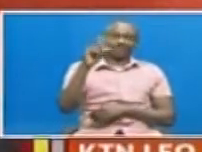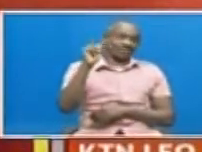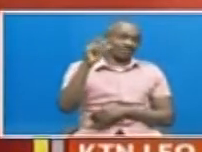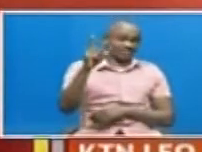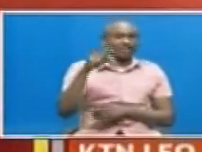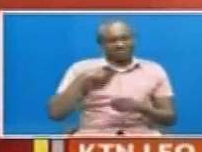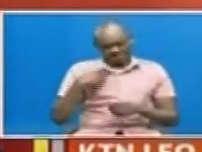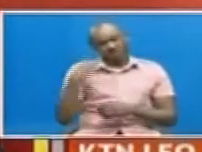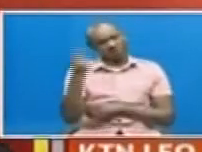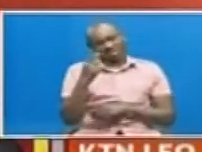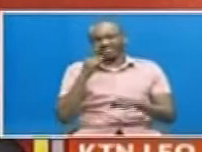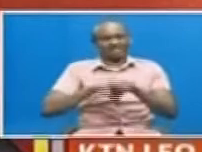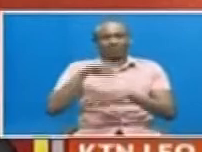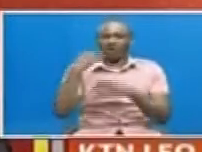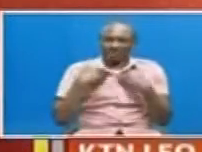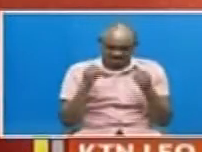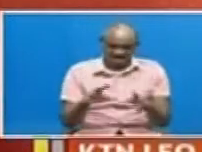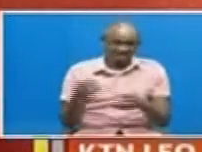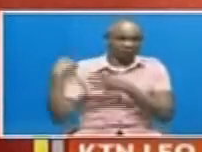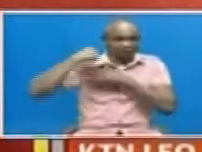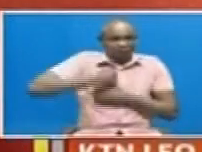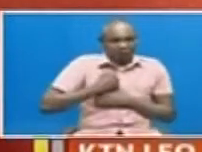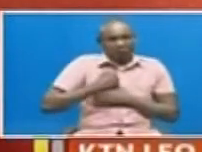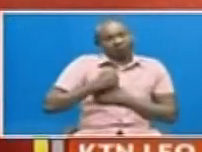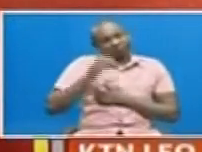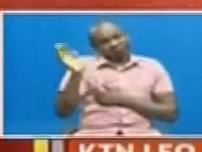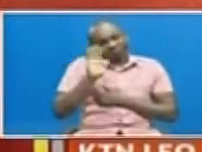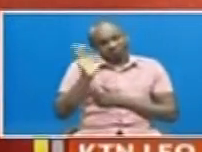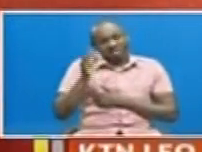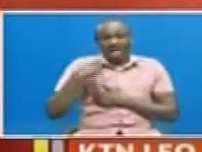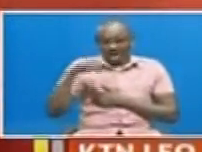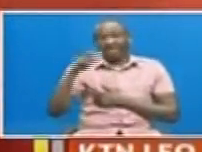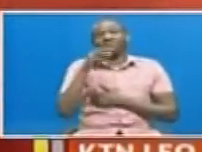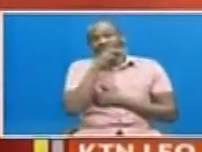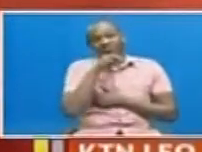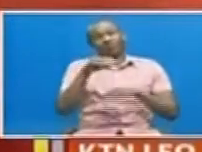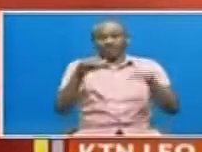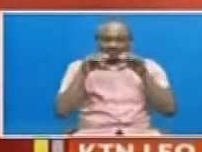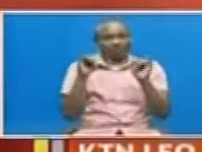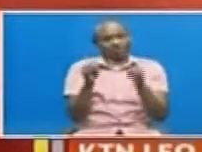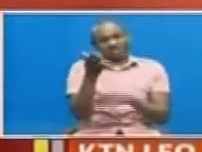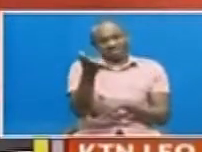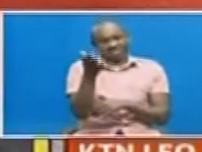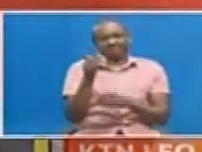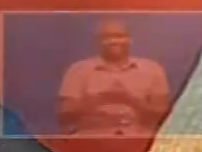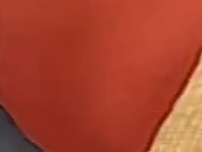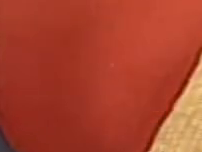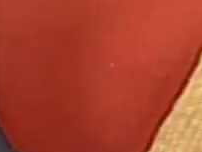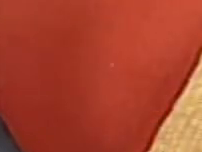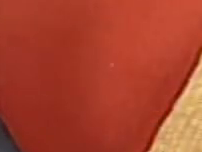ila kufunganya vilivyo vyangu. Hadi wakati mwingine basi, kwa heri. Isha Chizuga anajiandaa kwa habari mwendo wa saa 1.